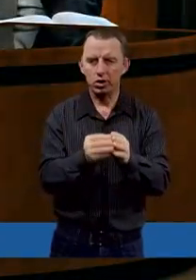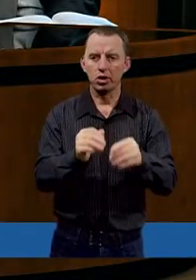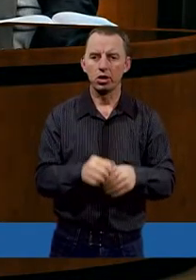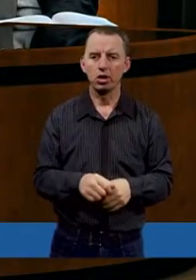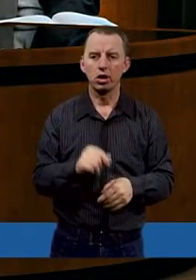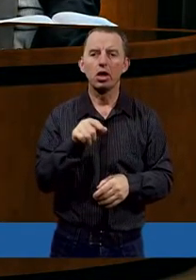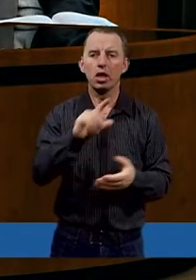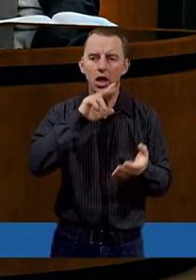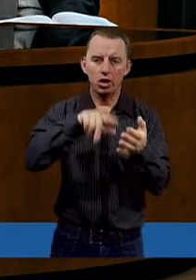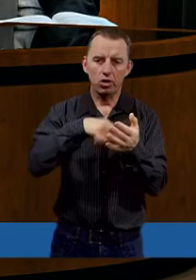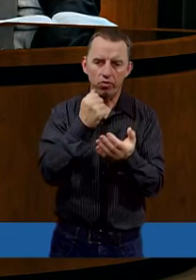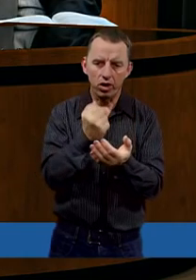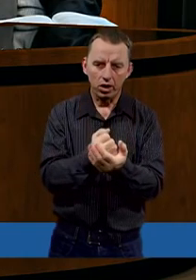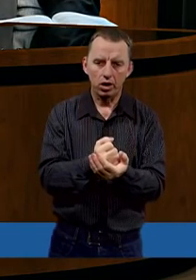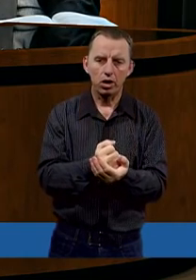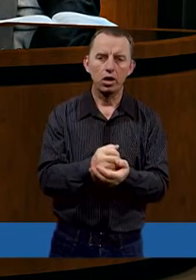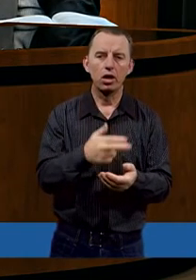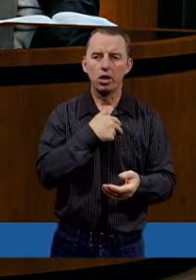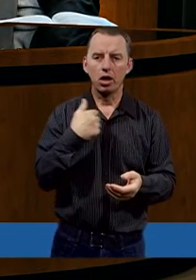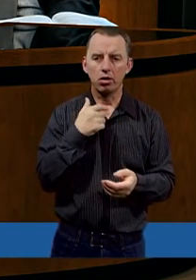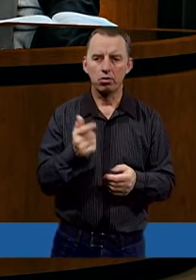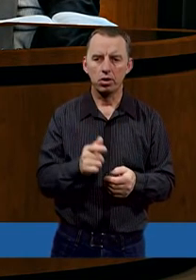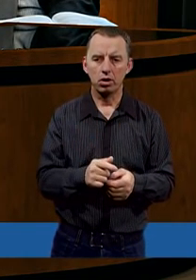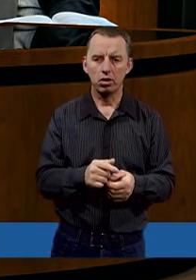to stwierdzenie ma się nijak do